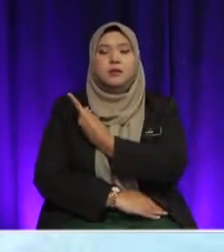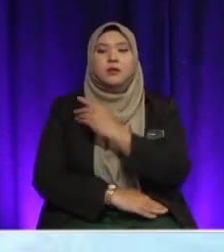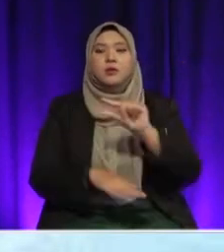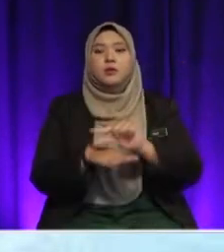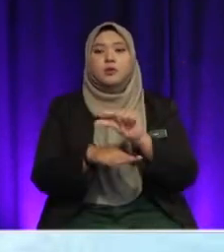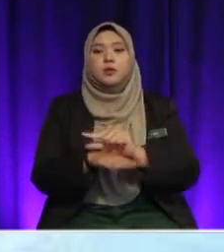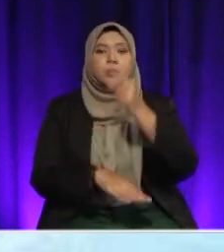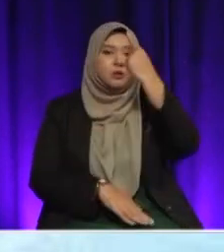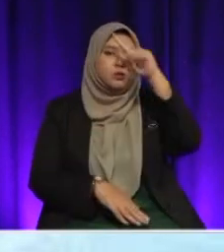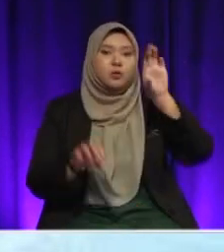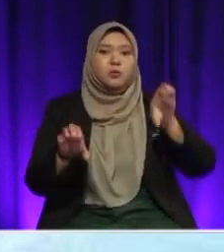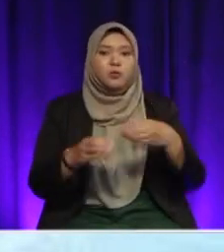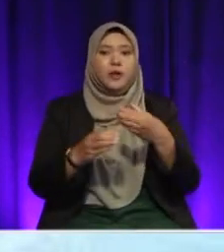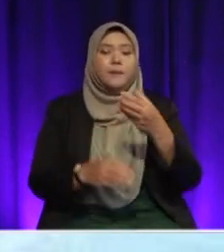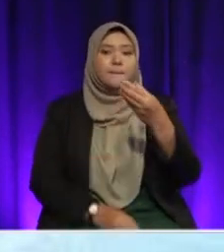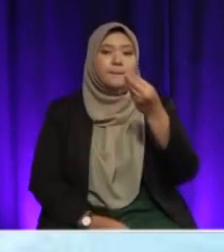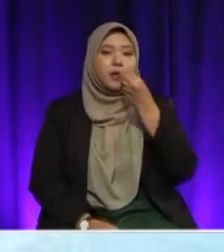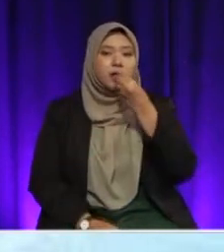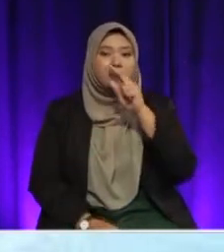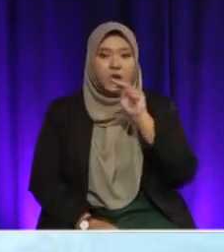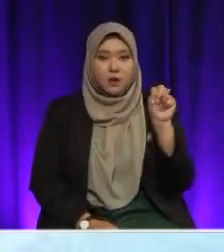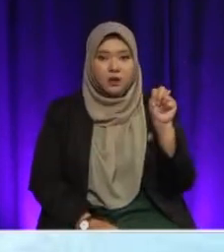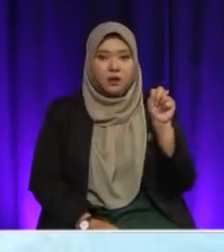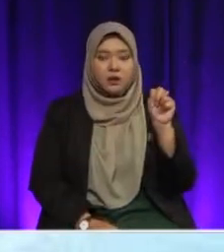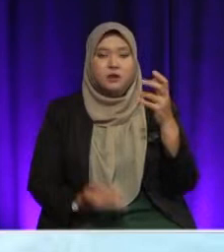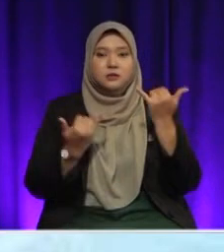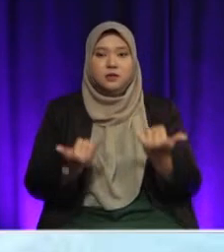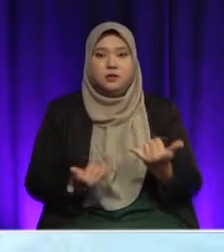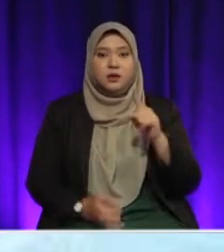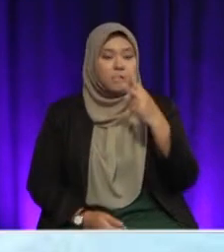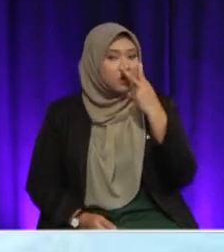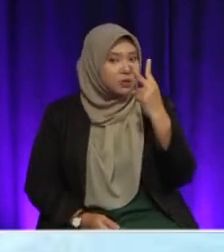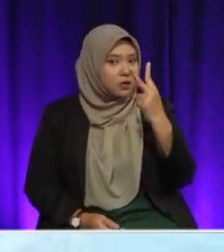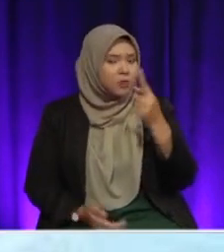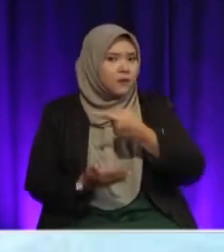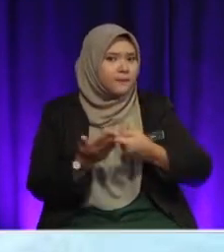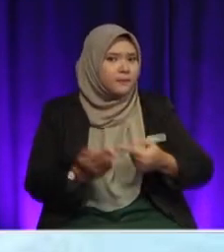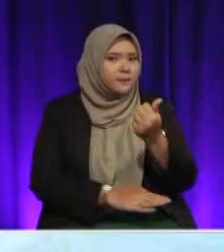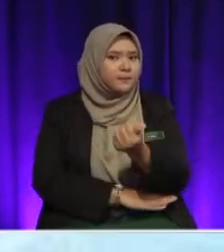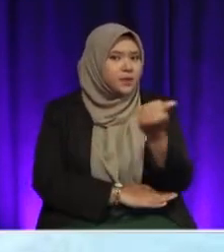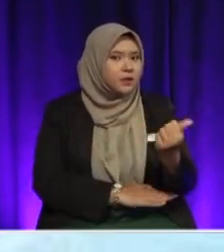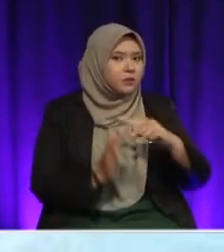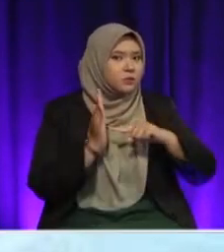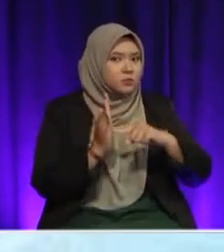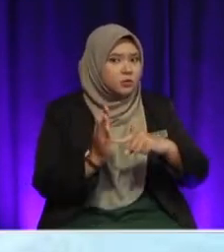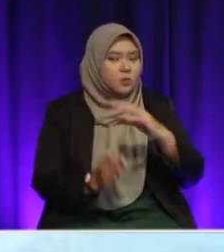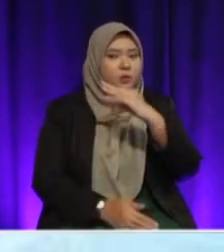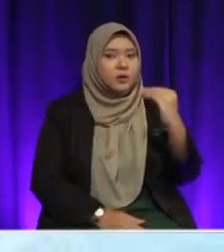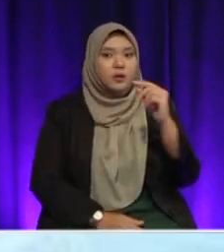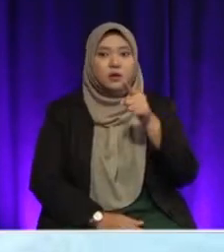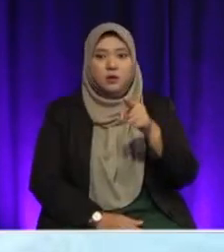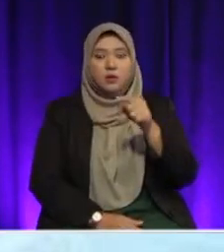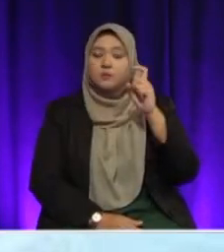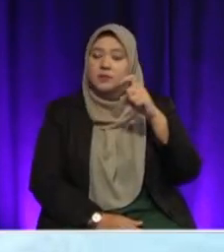jadi dekat sini kita tanyalah fungsi dia betul Kita boleh menimbang